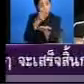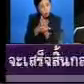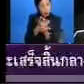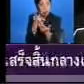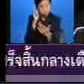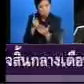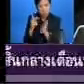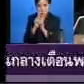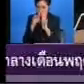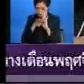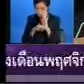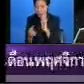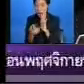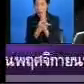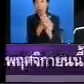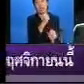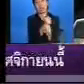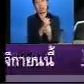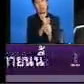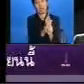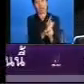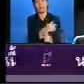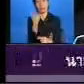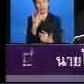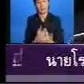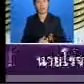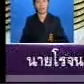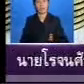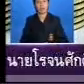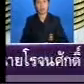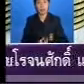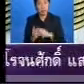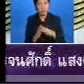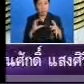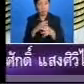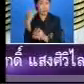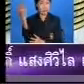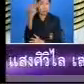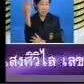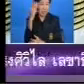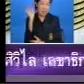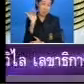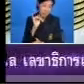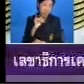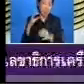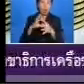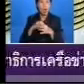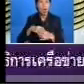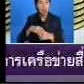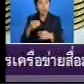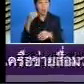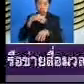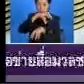การเงินและทำให้ลูกหนี้นั้นเสียวินัยทางการเงินครับมลพิษและในส่วนของนิคมอุตสาหกรรมยังเป็นปัญหา